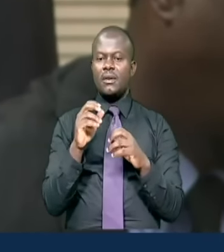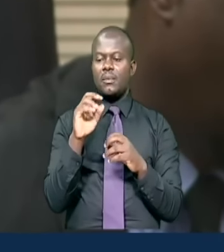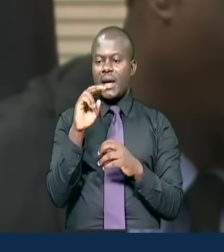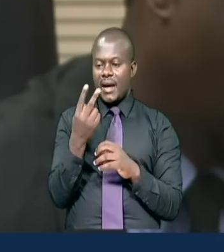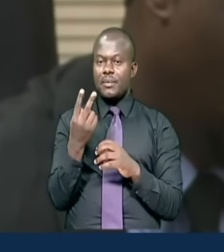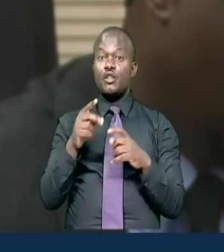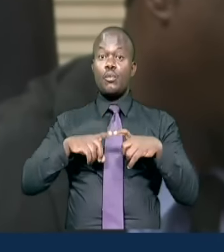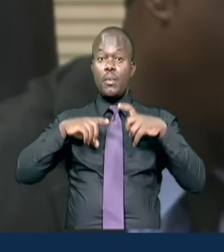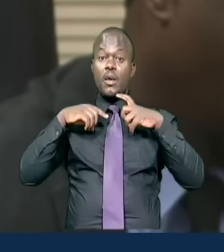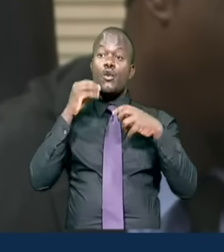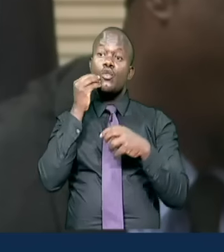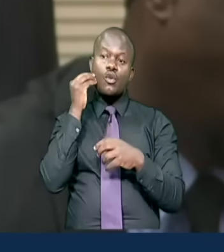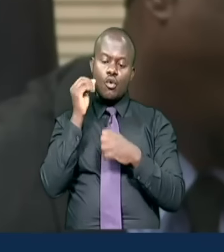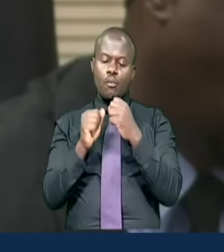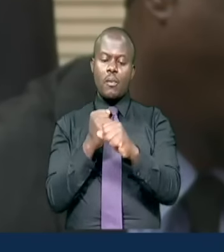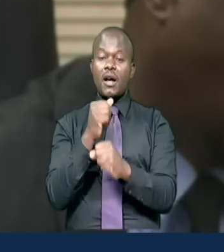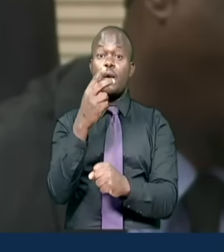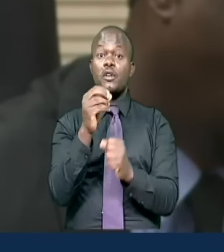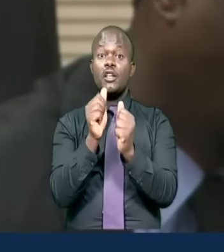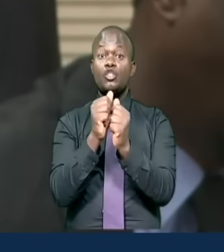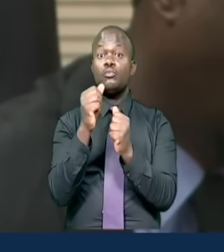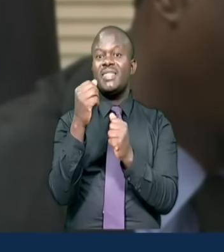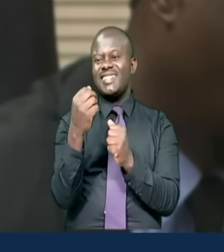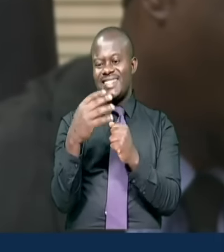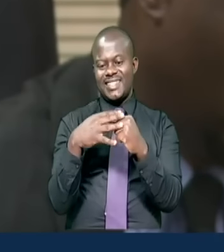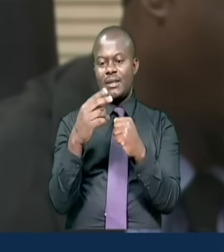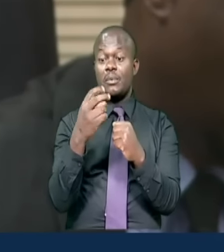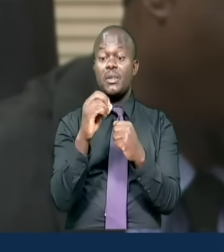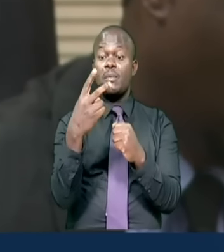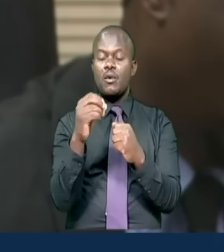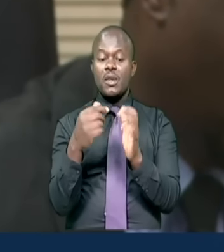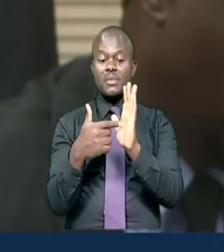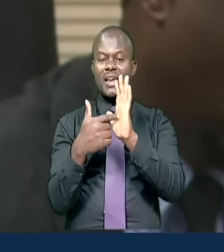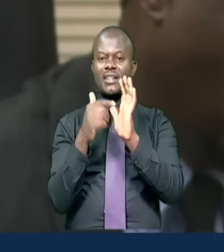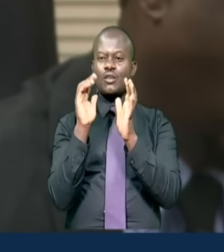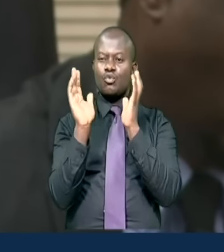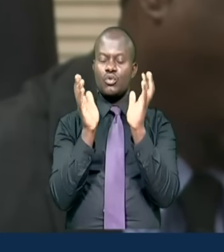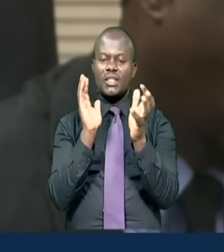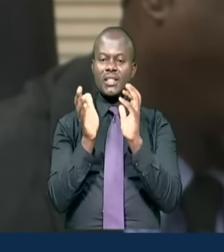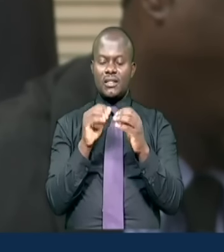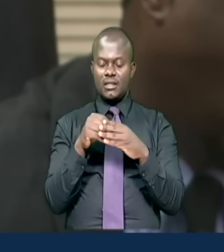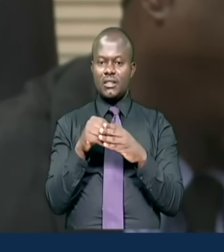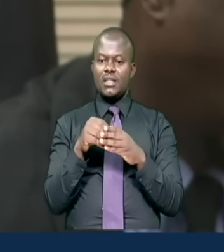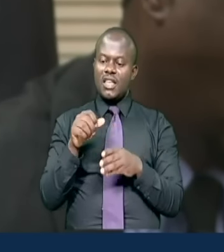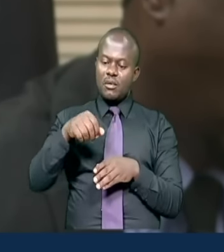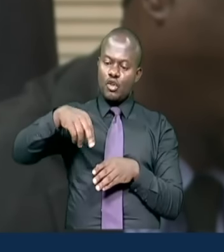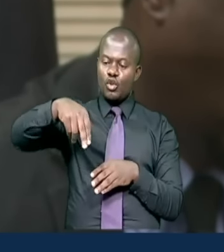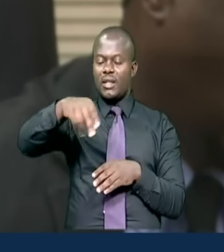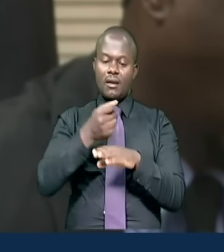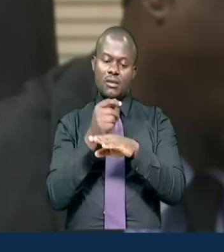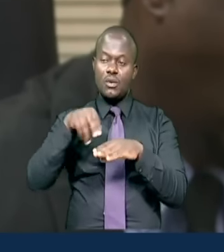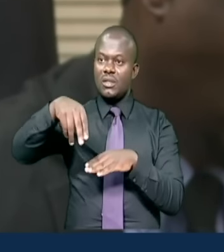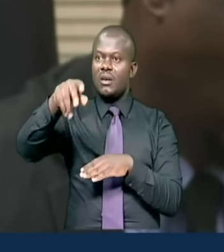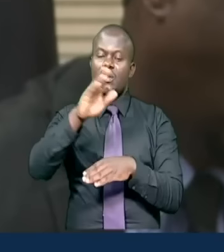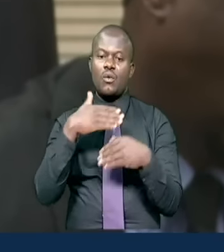y'ingo bwo muri 2019-2020 bwagaragaje ko impuzandengo y'iminota umuntu agenda n'amaguru agera ku